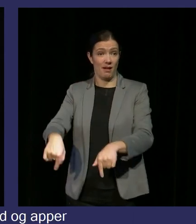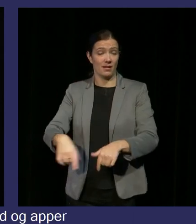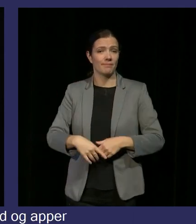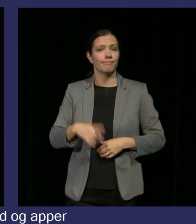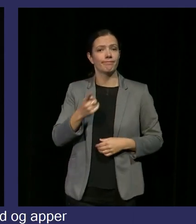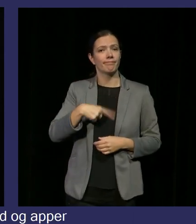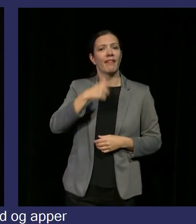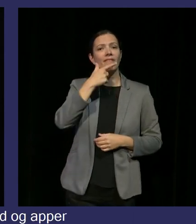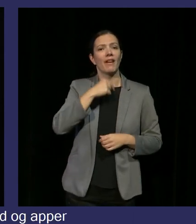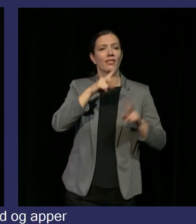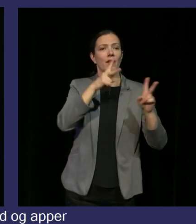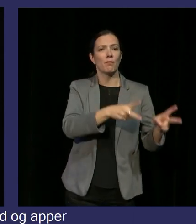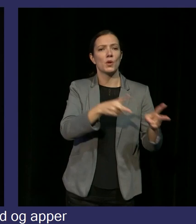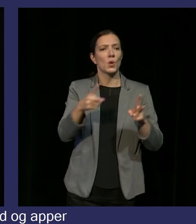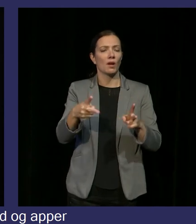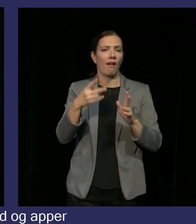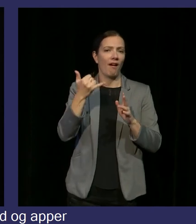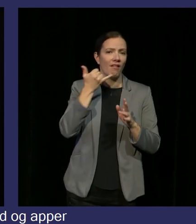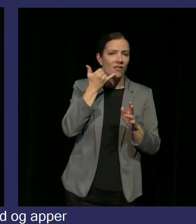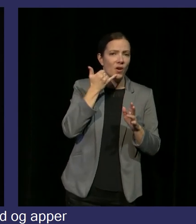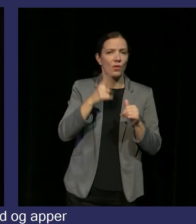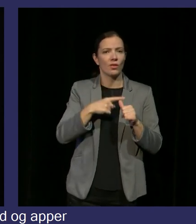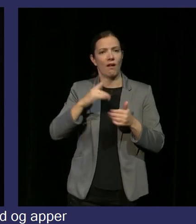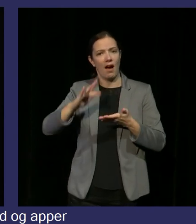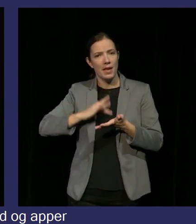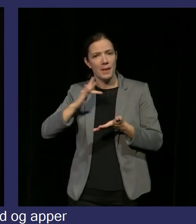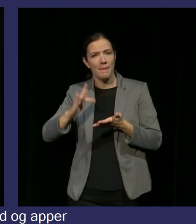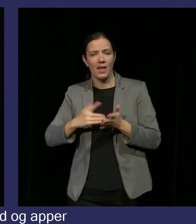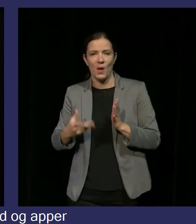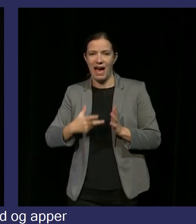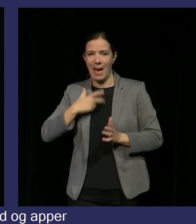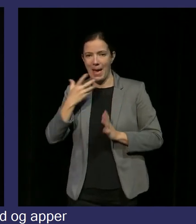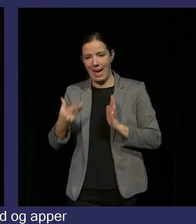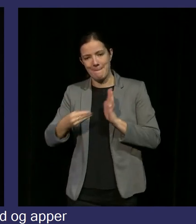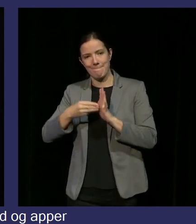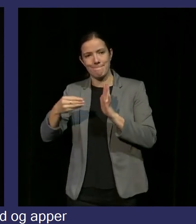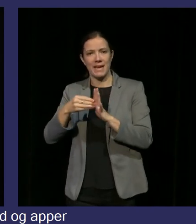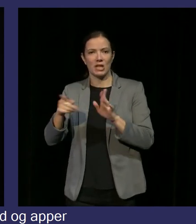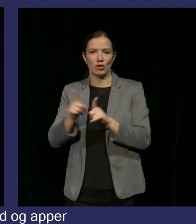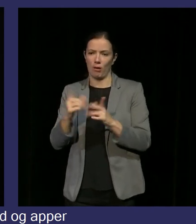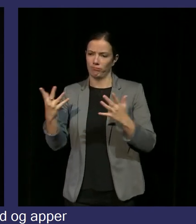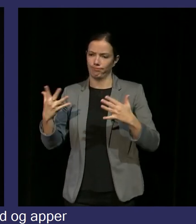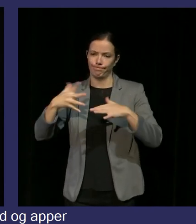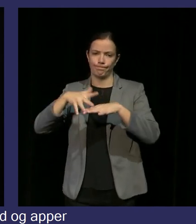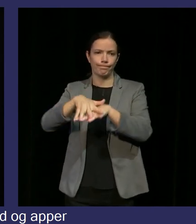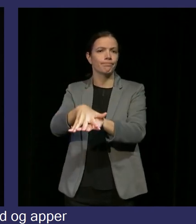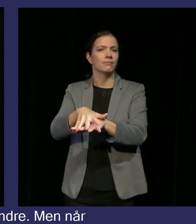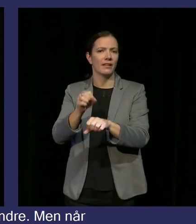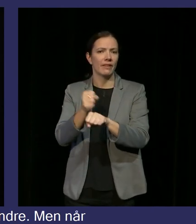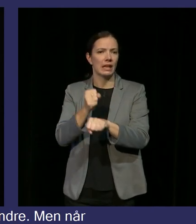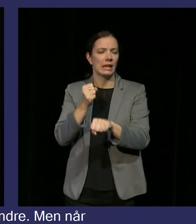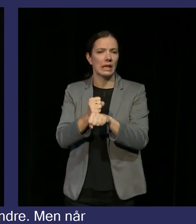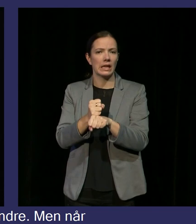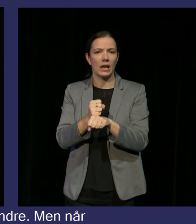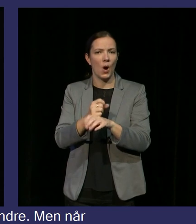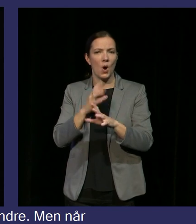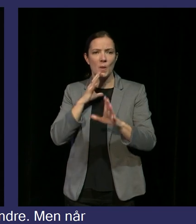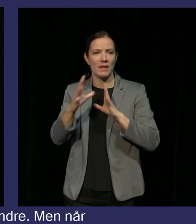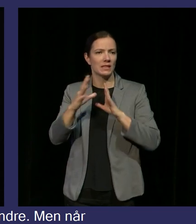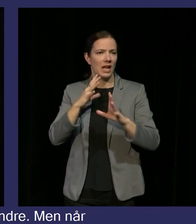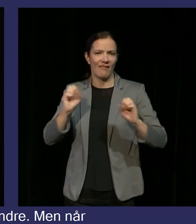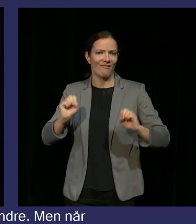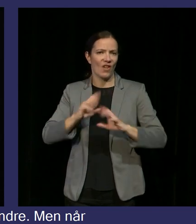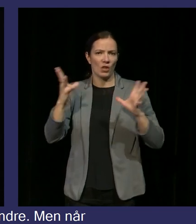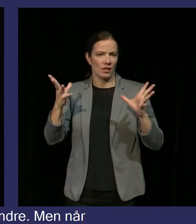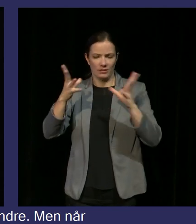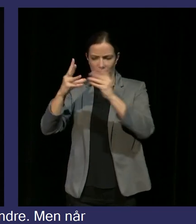vant til å bruke iPhones og iPader og apper som på en måte går sømløst over I hverandre og ting kommuniserer så flott med